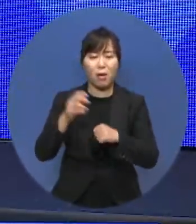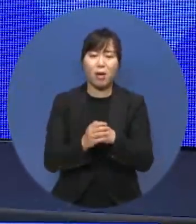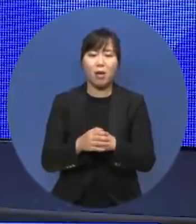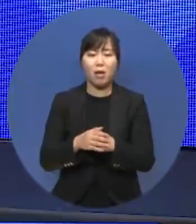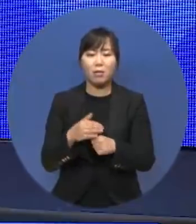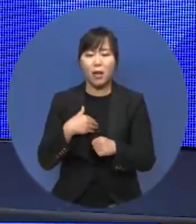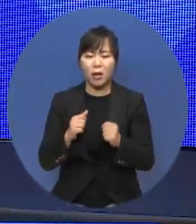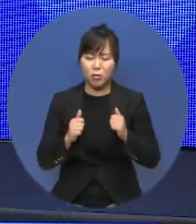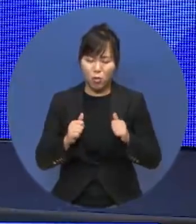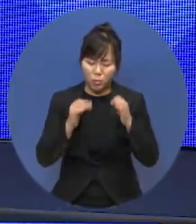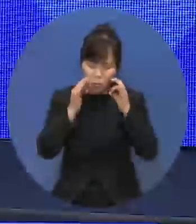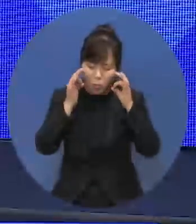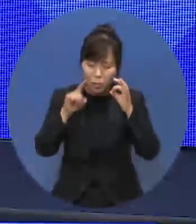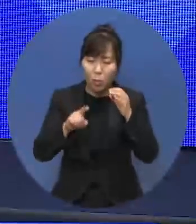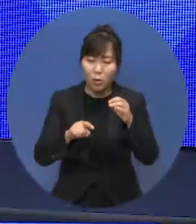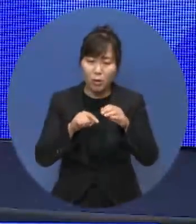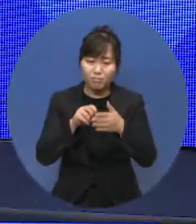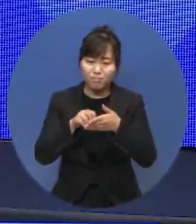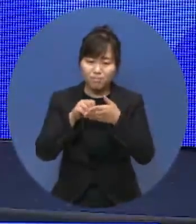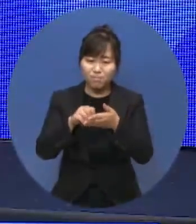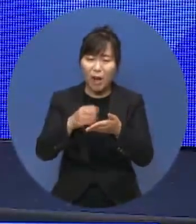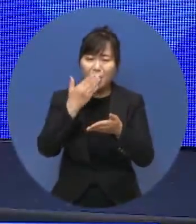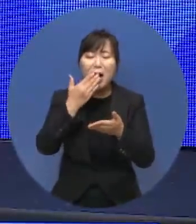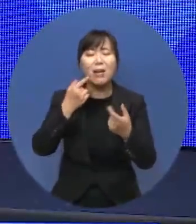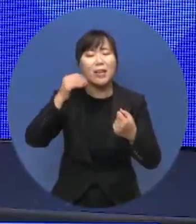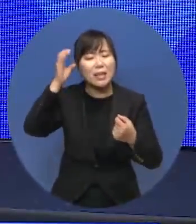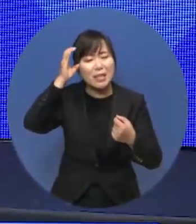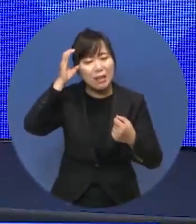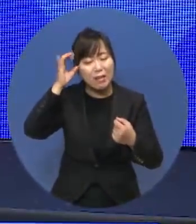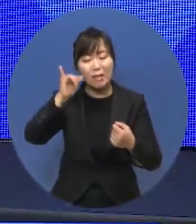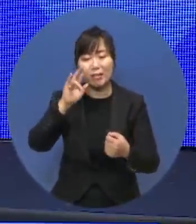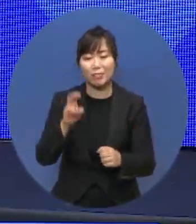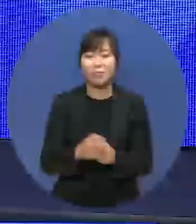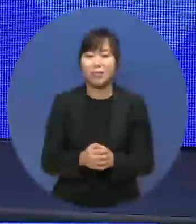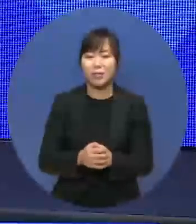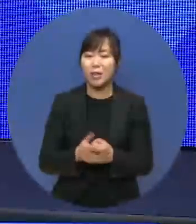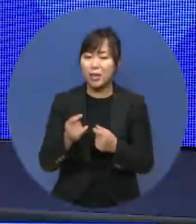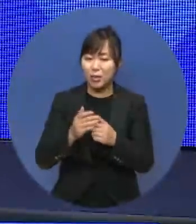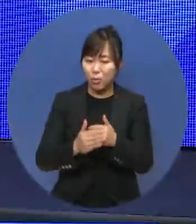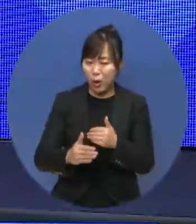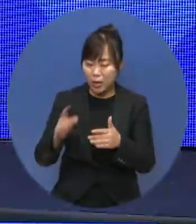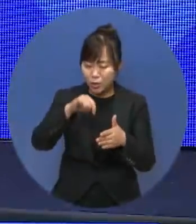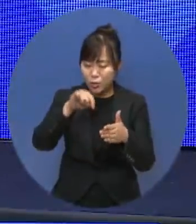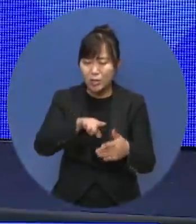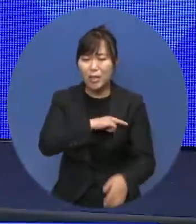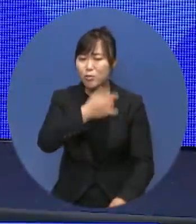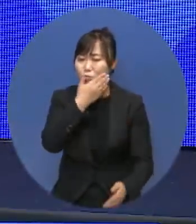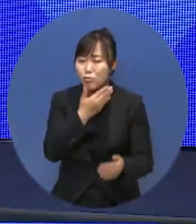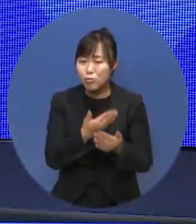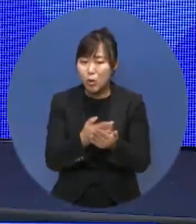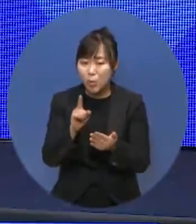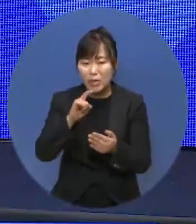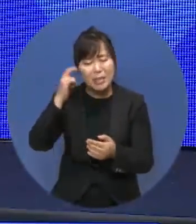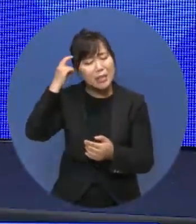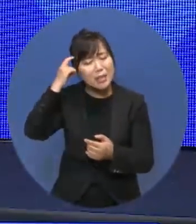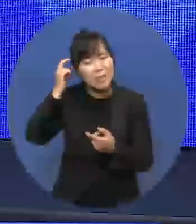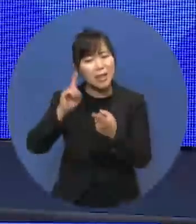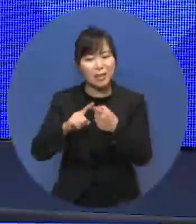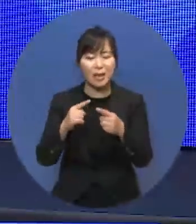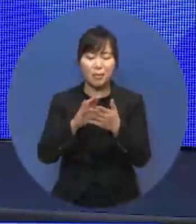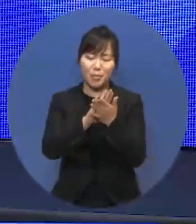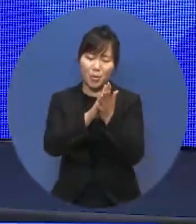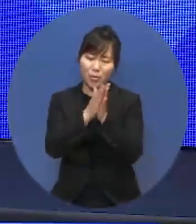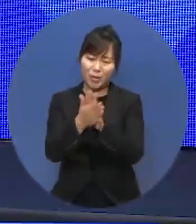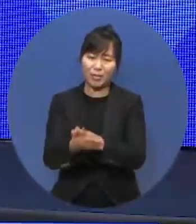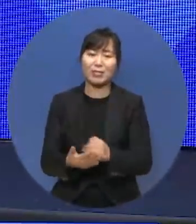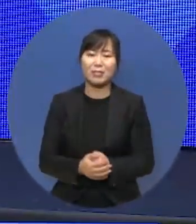열심히 노력해서 그곳에 가볼 수 있지 않을까라는 좀 기대를 가지실 것 같은데 이러는 과정 중에 가장 중요한 거는 인식의 변화인 것